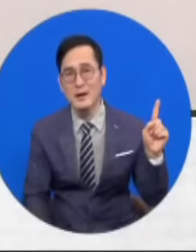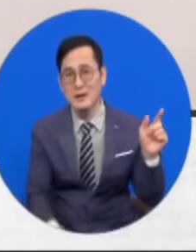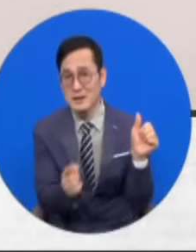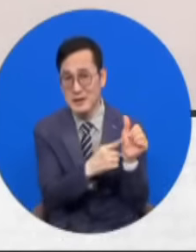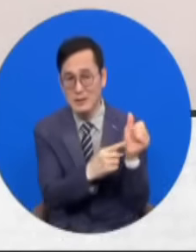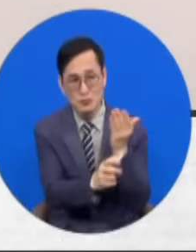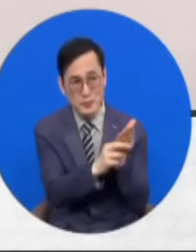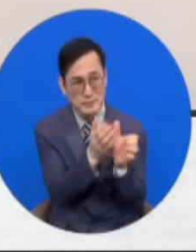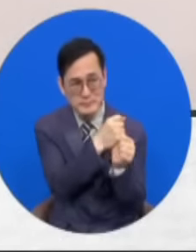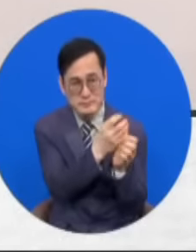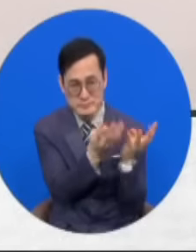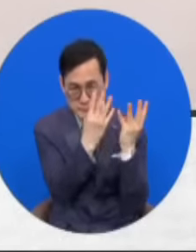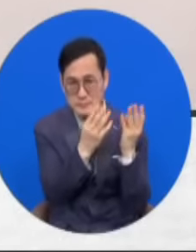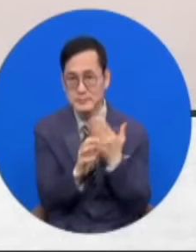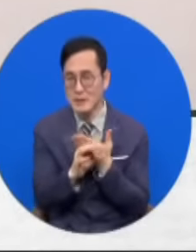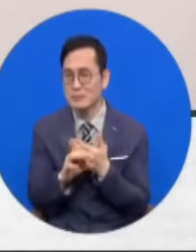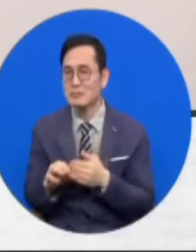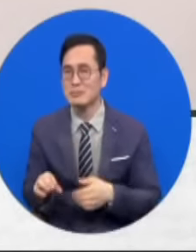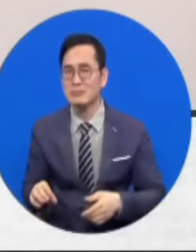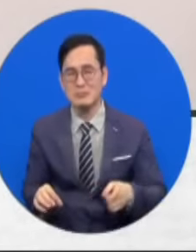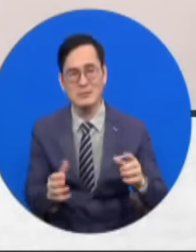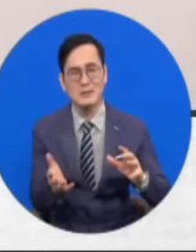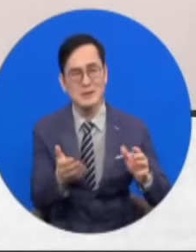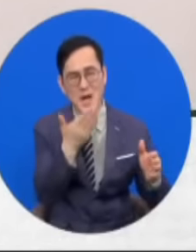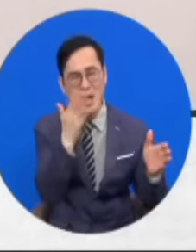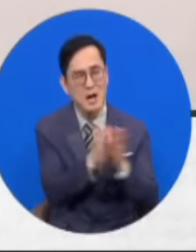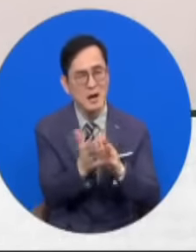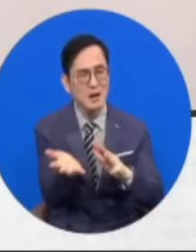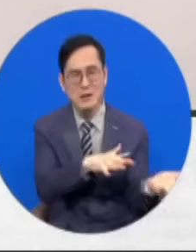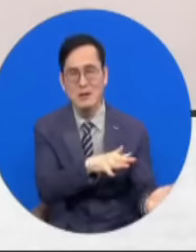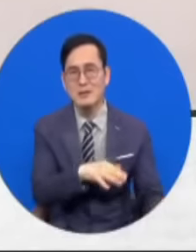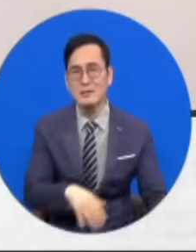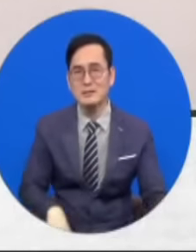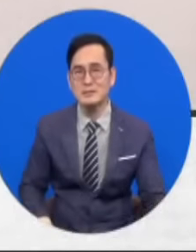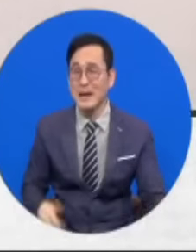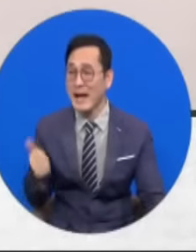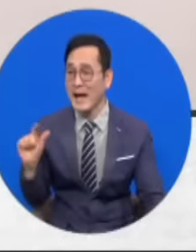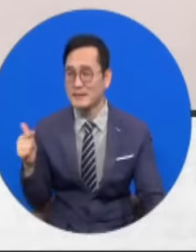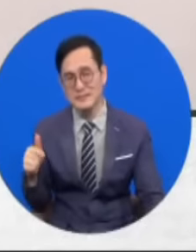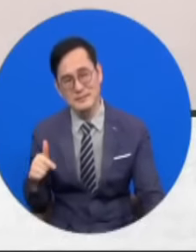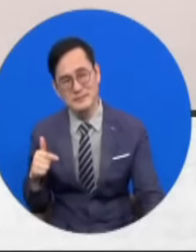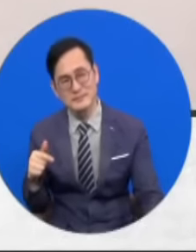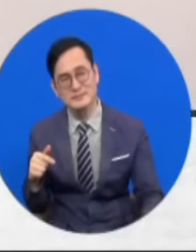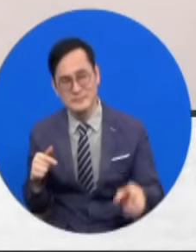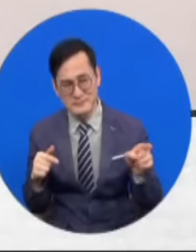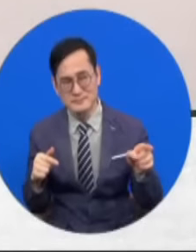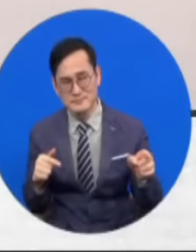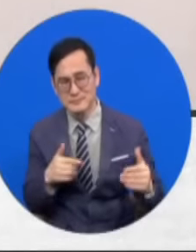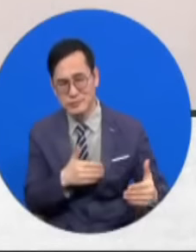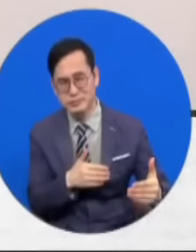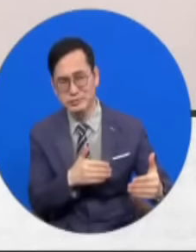어 당권을 잡게 되면 뭐 그걸 생각하는 어떤 전략적인 방향을 설 수립을 해서 아마